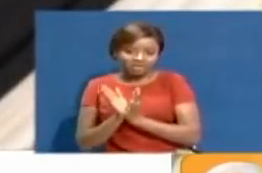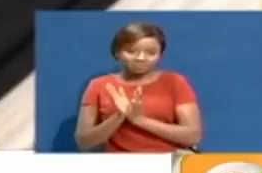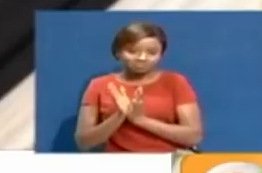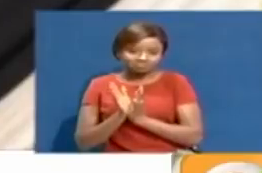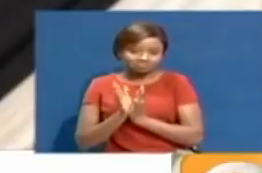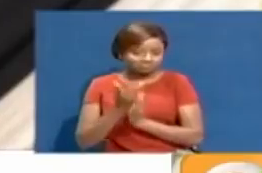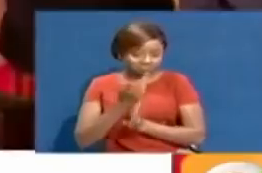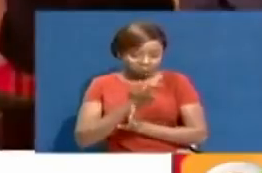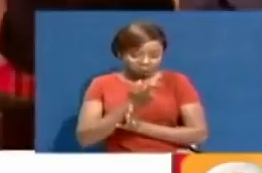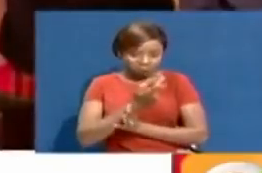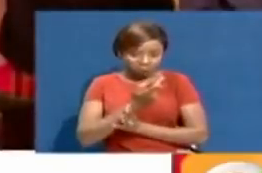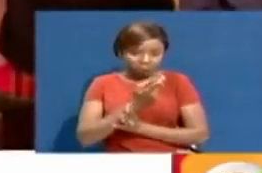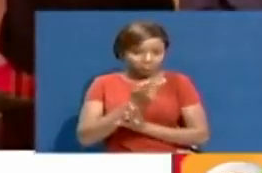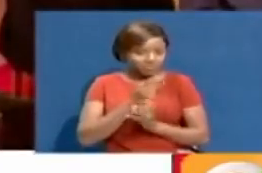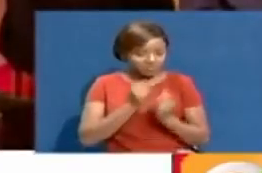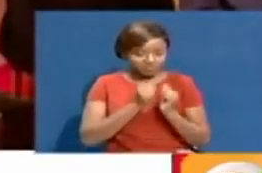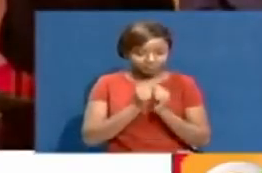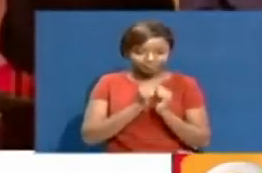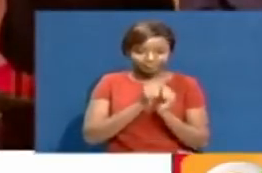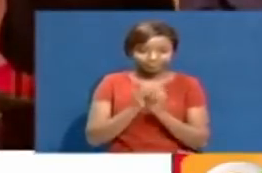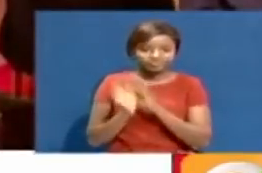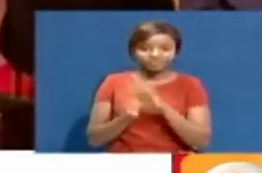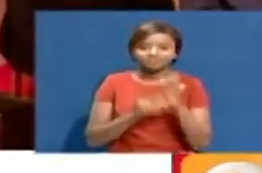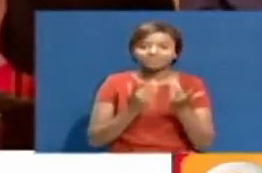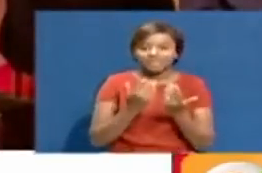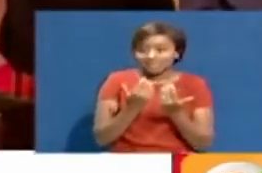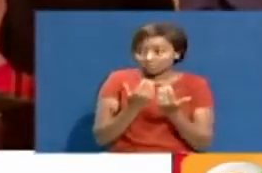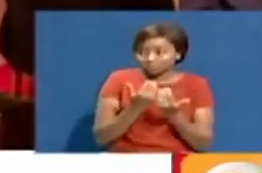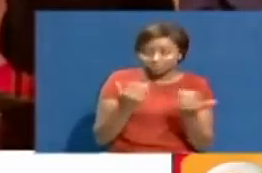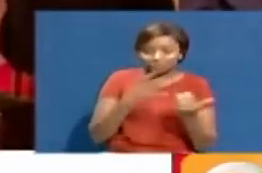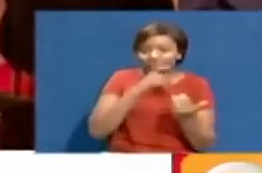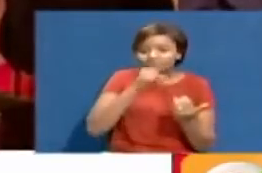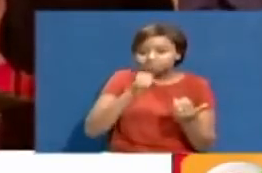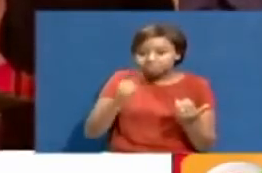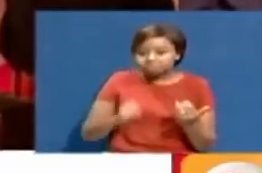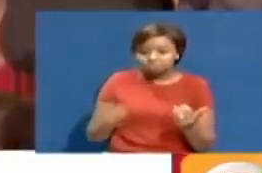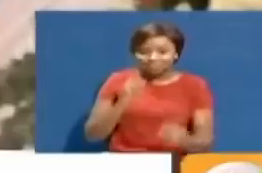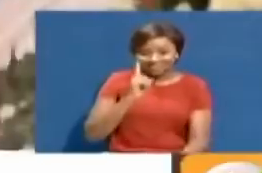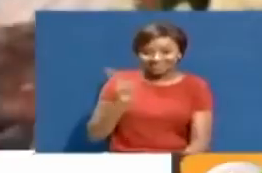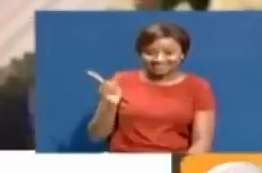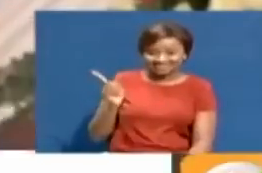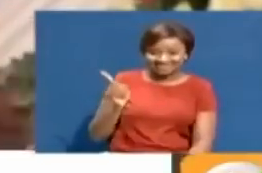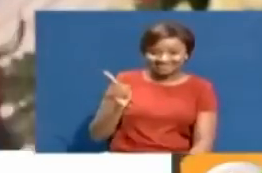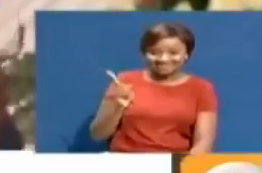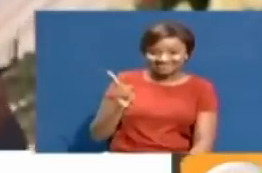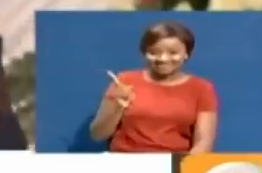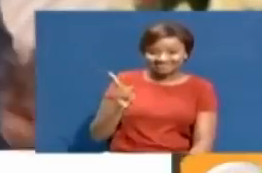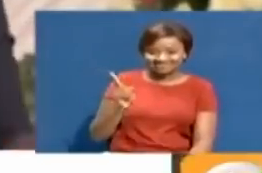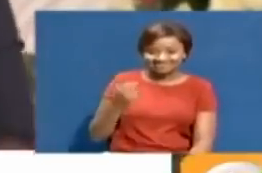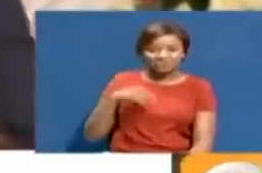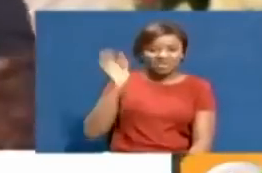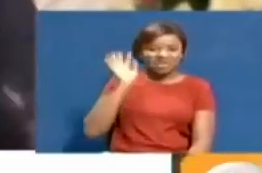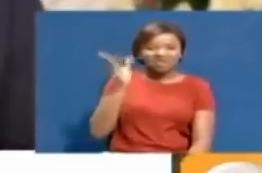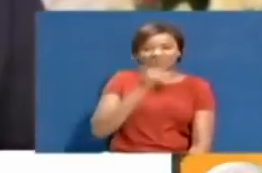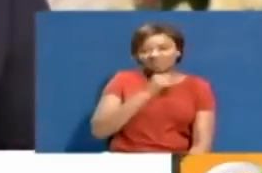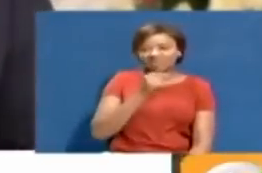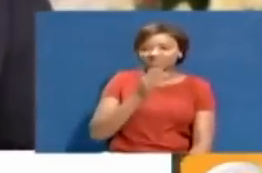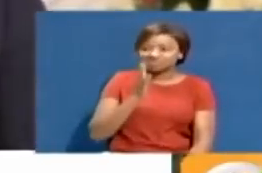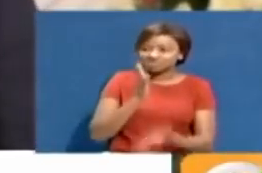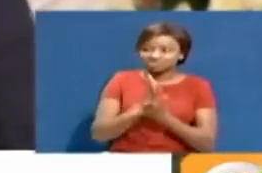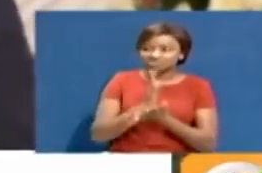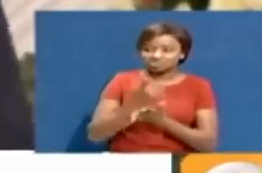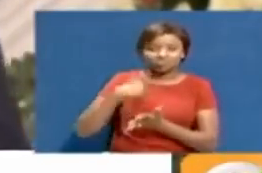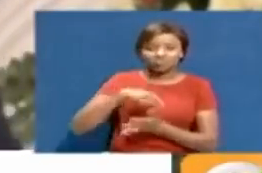We are family. Zamu ya wajukuu na vitukuu ilisisimua hadhira. We all have heard about the fact that we come from